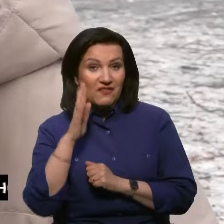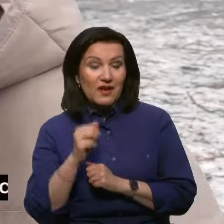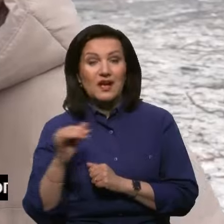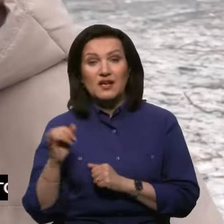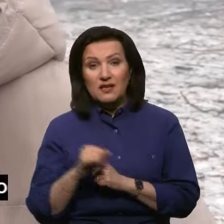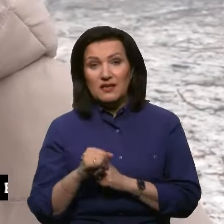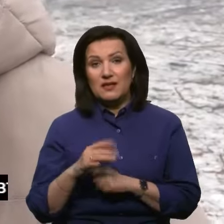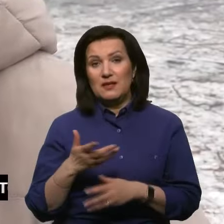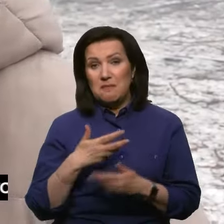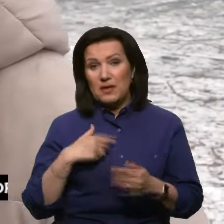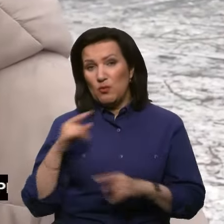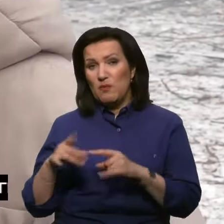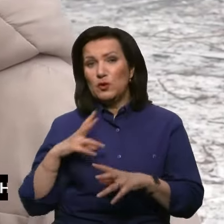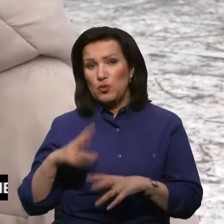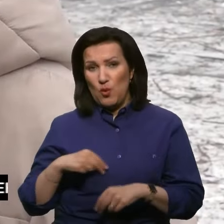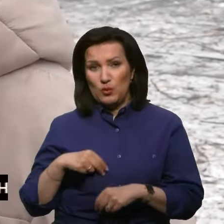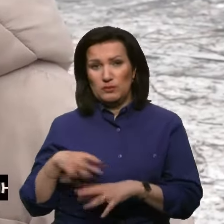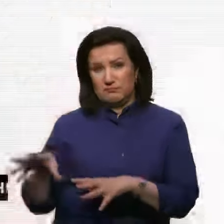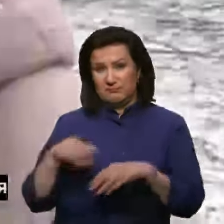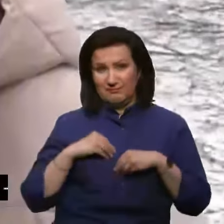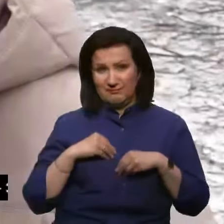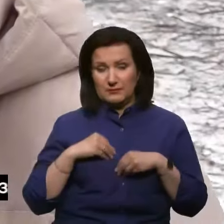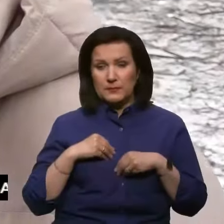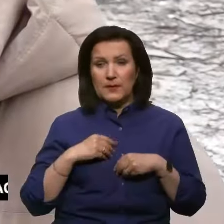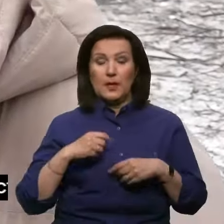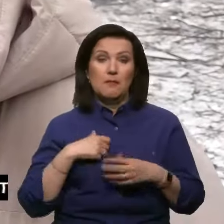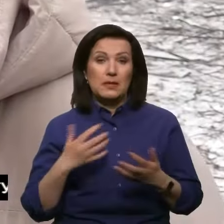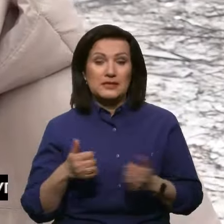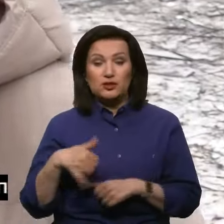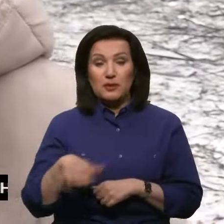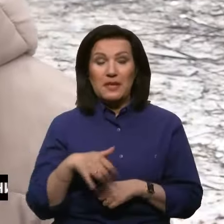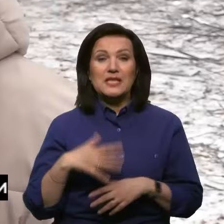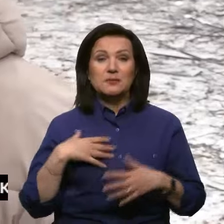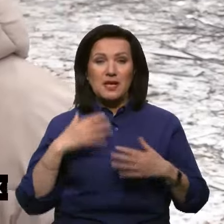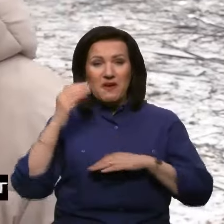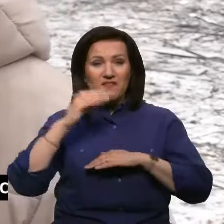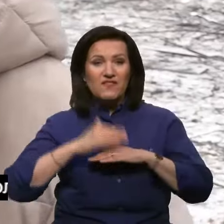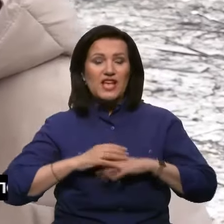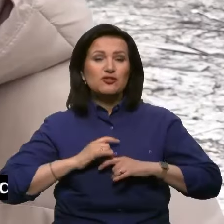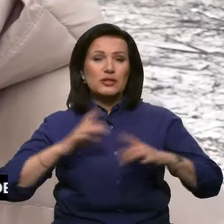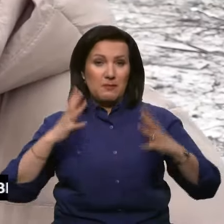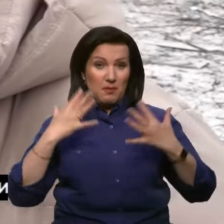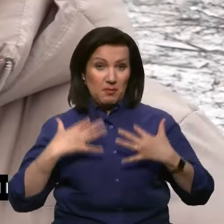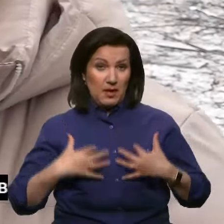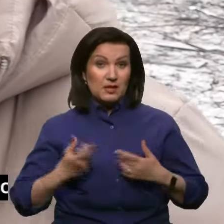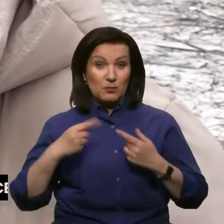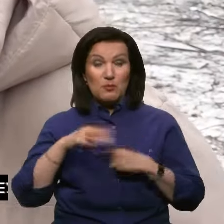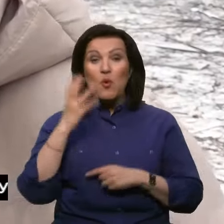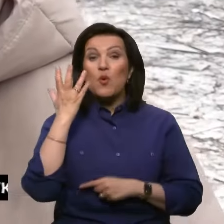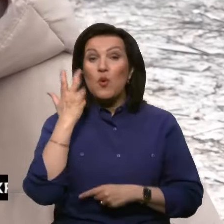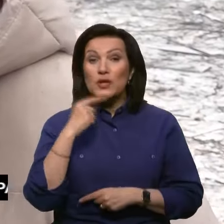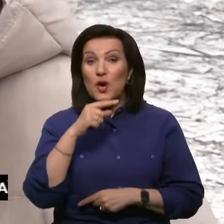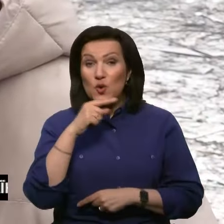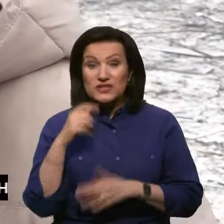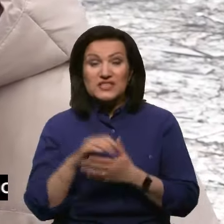І ми вмовили доньку піти з нами. Ми знайшли чемодан з моїми вечірніми платцями. Тому